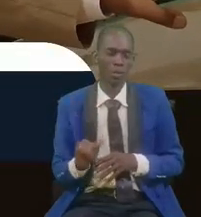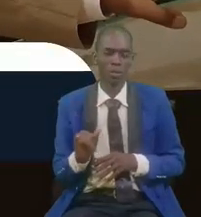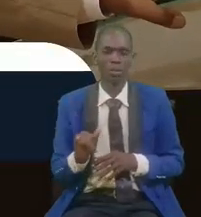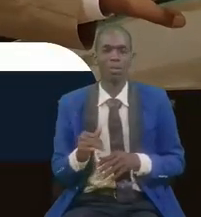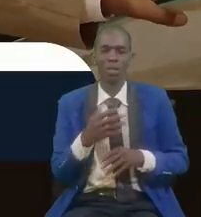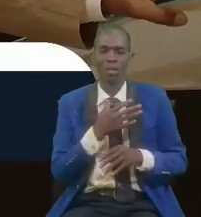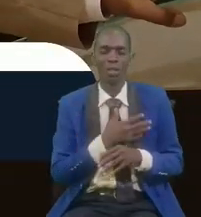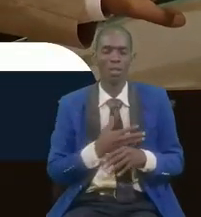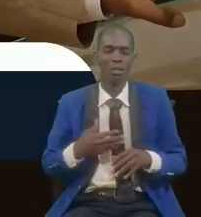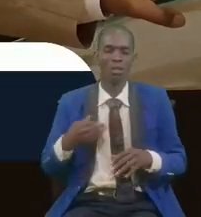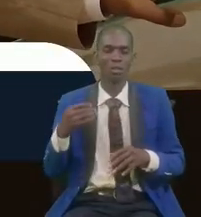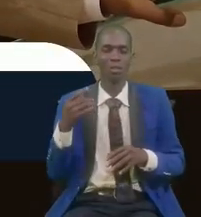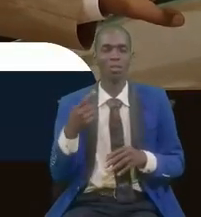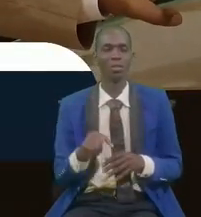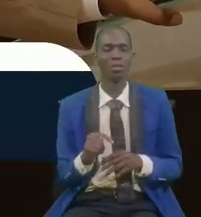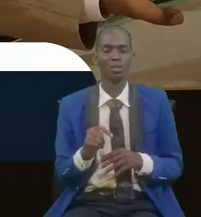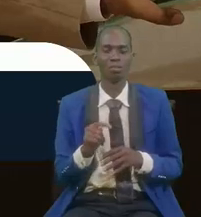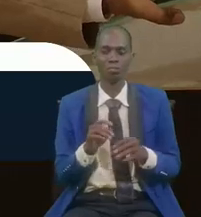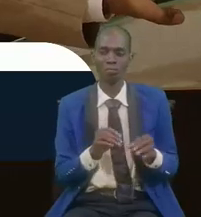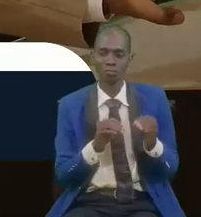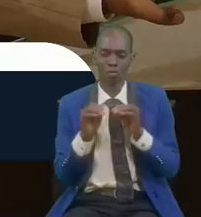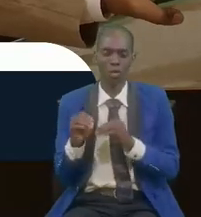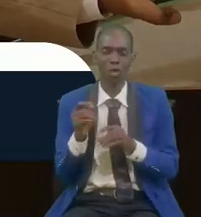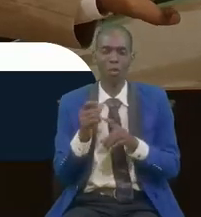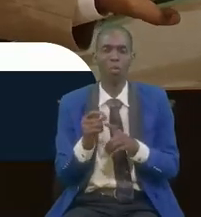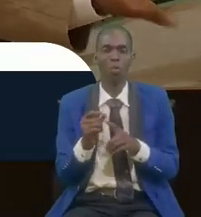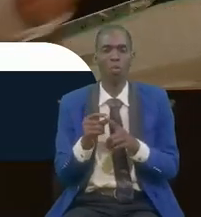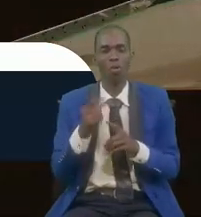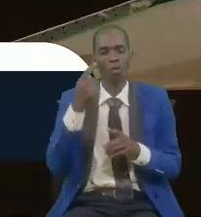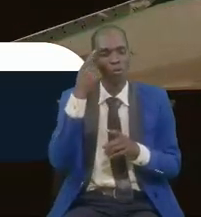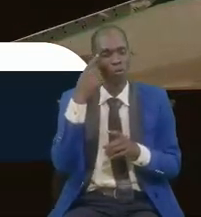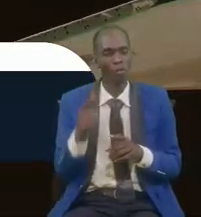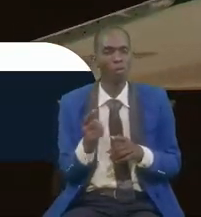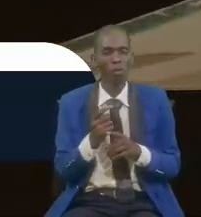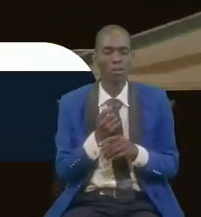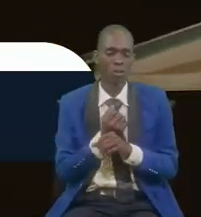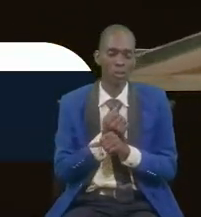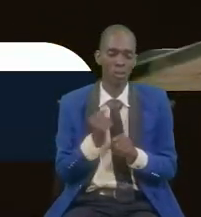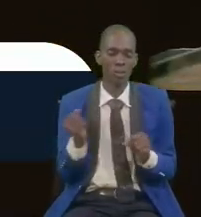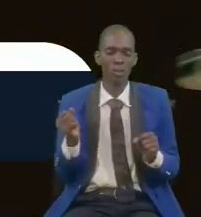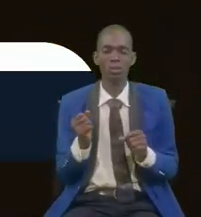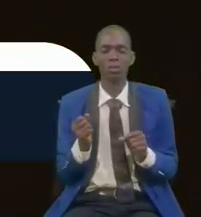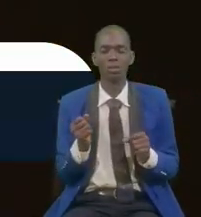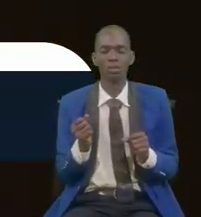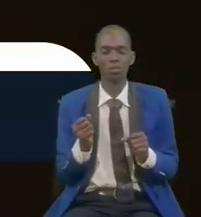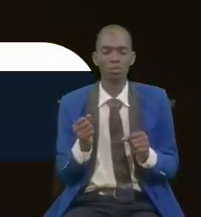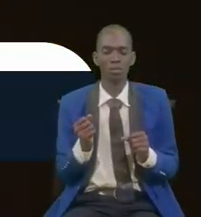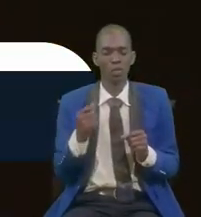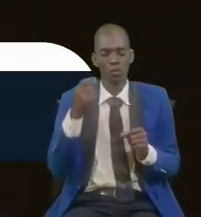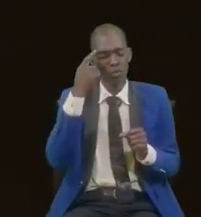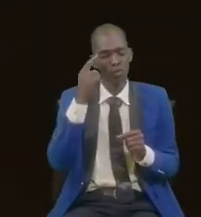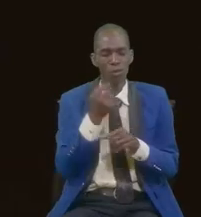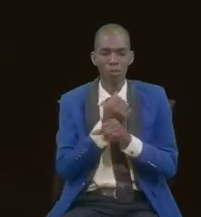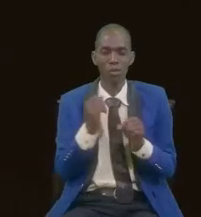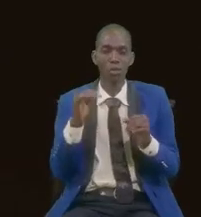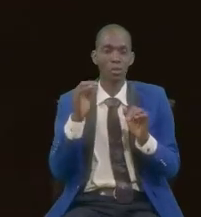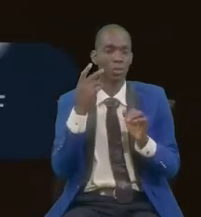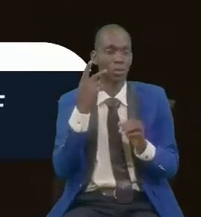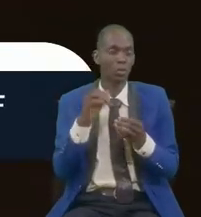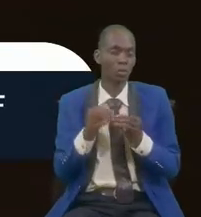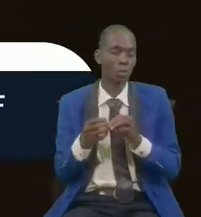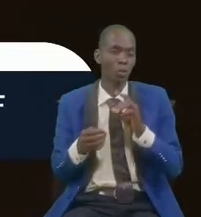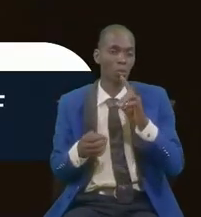parole plantée pour le salut continu. Voyons la première partie ici.